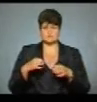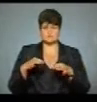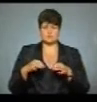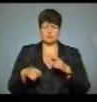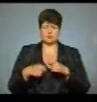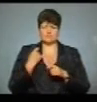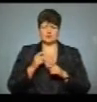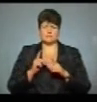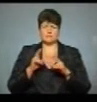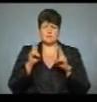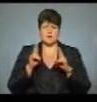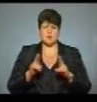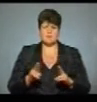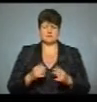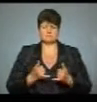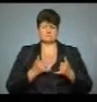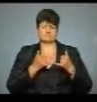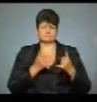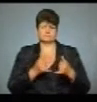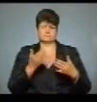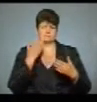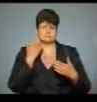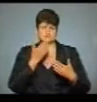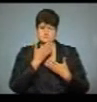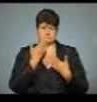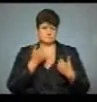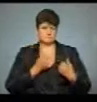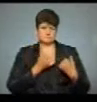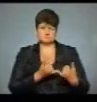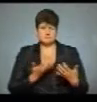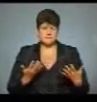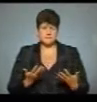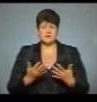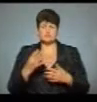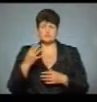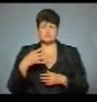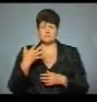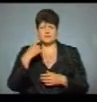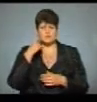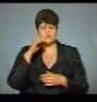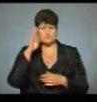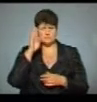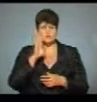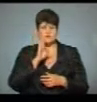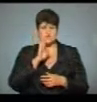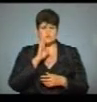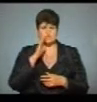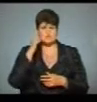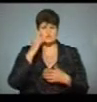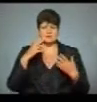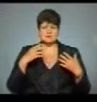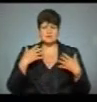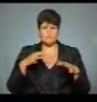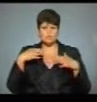проїзду перехресть і не пропустив легківку, яка рухалася головною дорогою. У 45-річної жінки закрита черепно-мозкова травма,